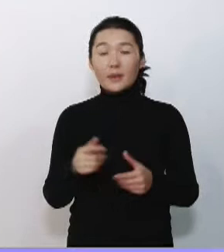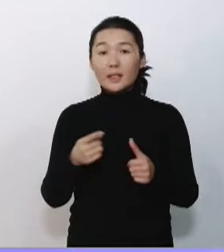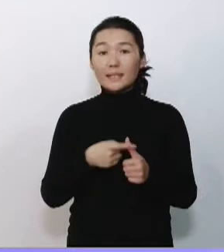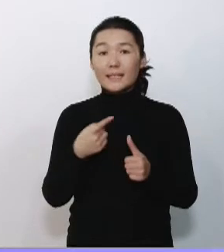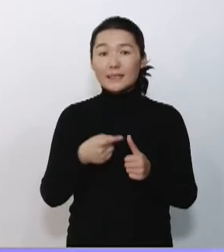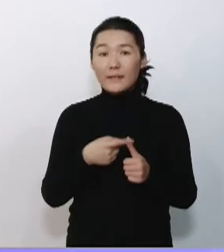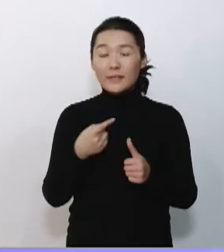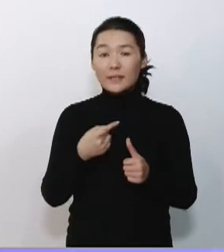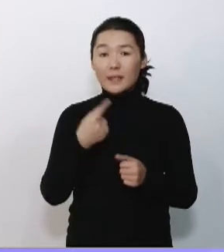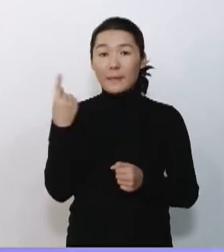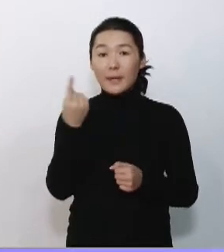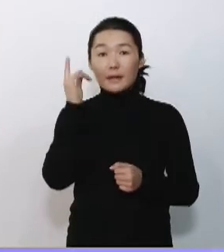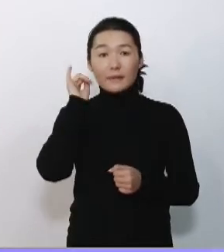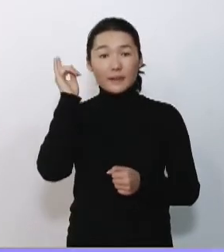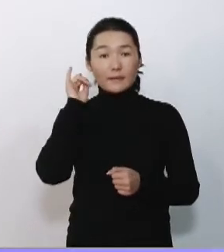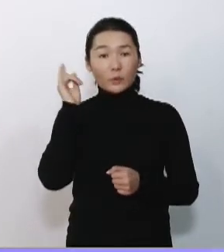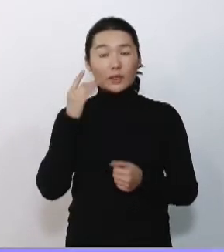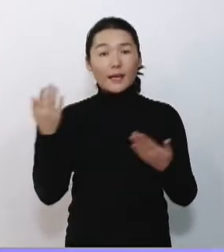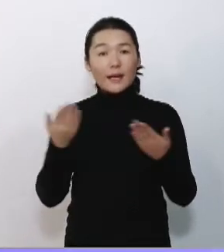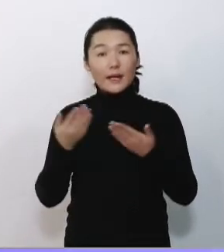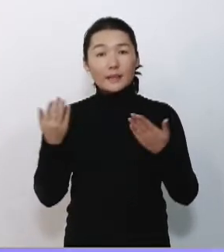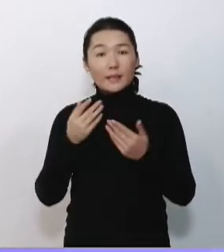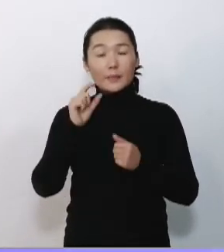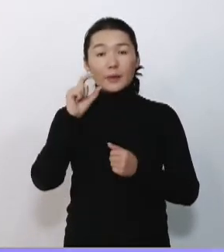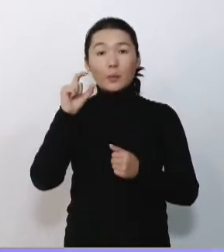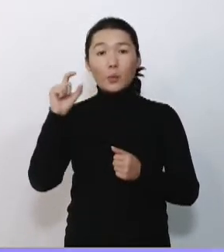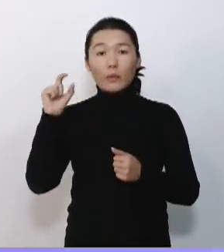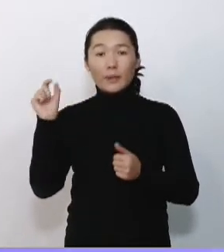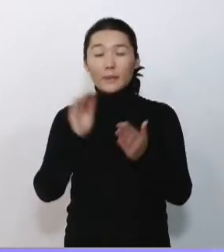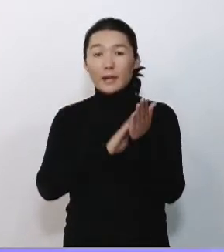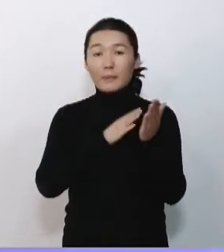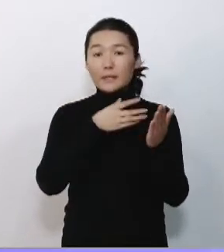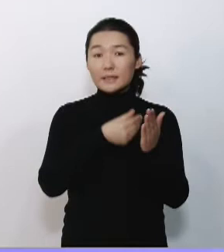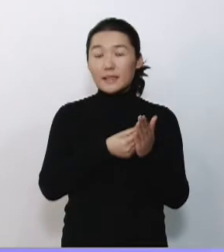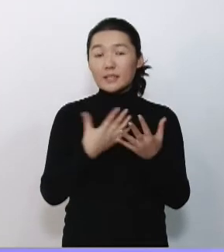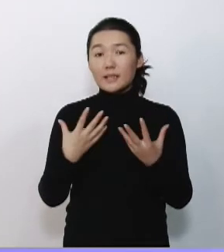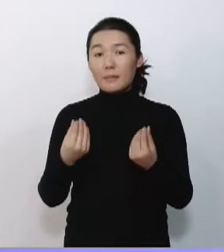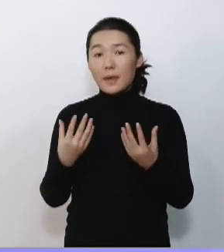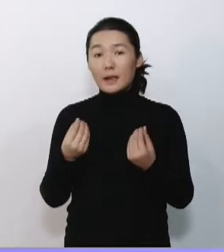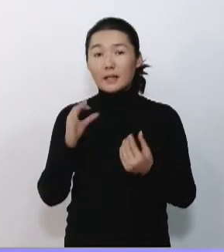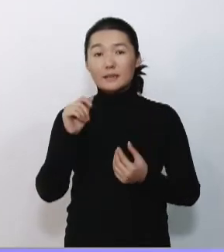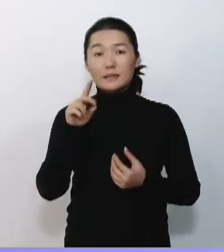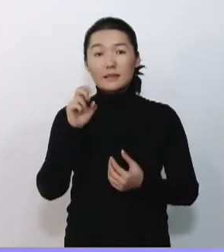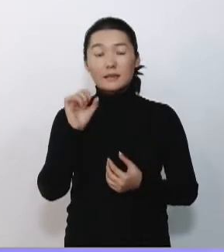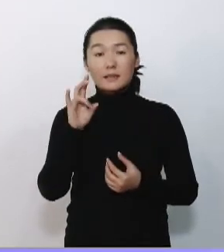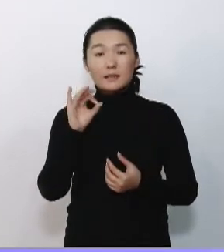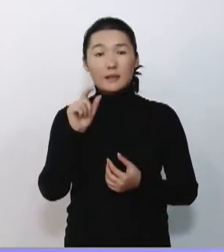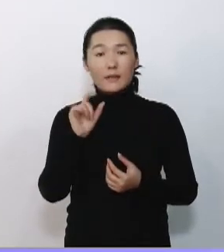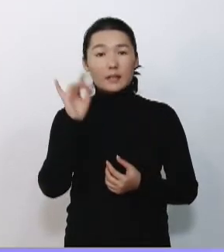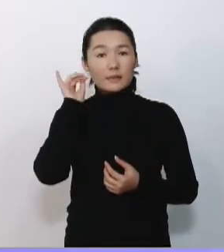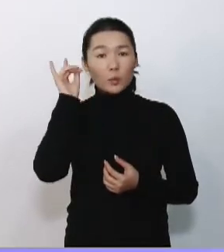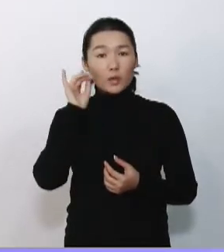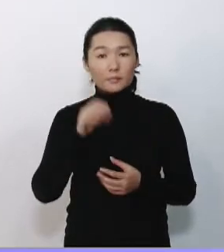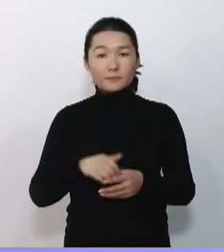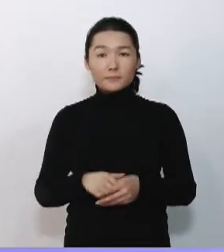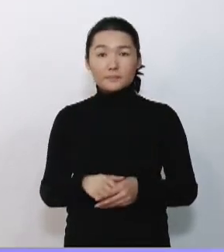Назовите первые звуки, какими буквами обозначили мягкость согласного звука.